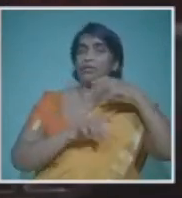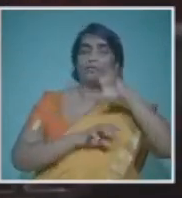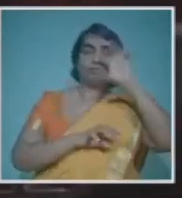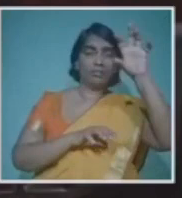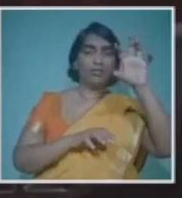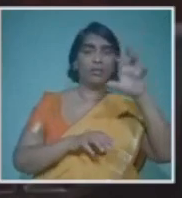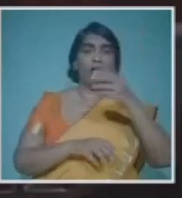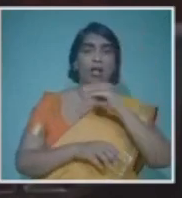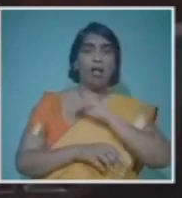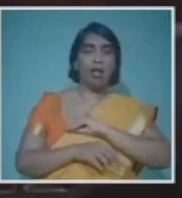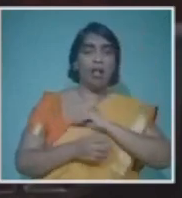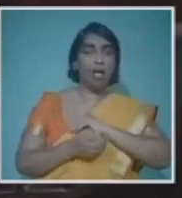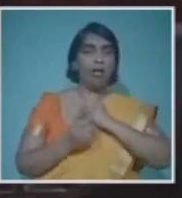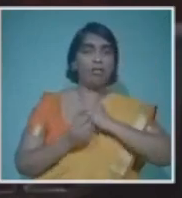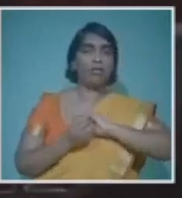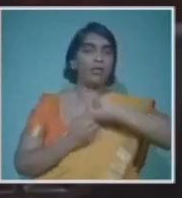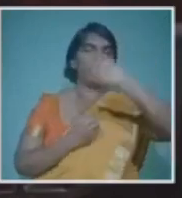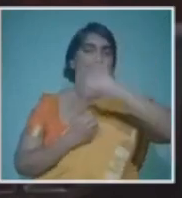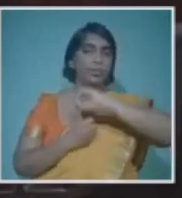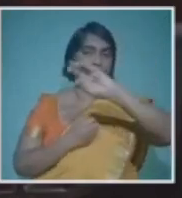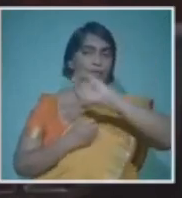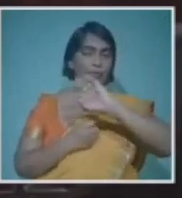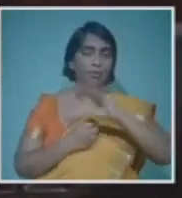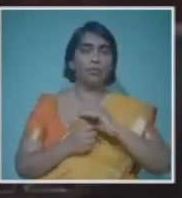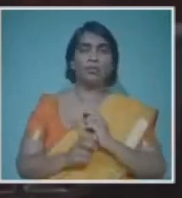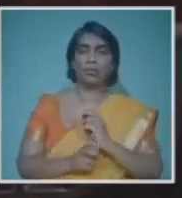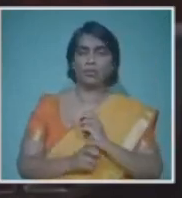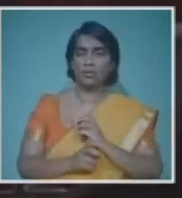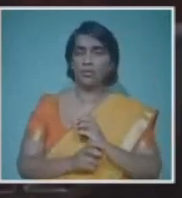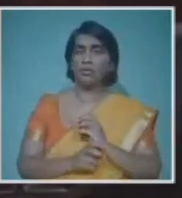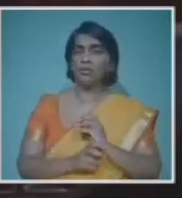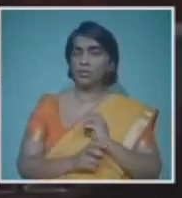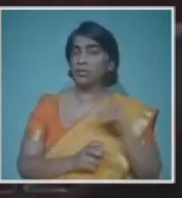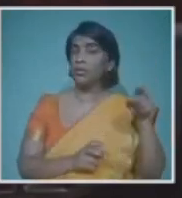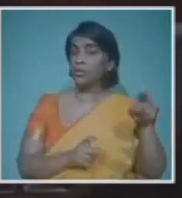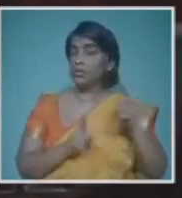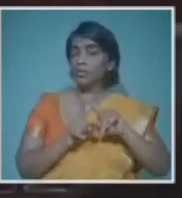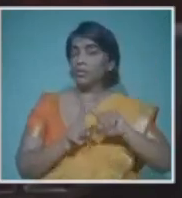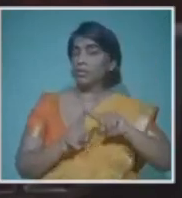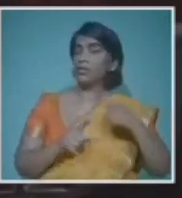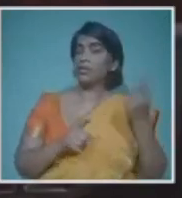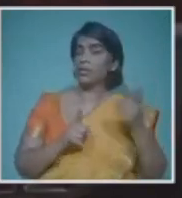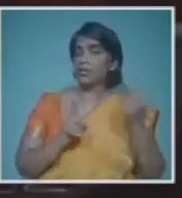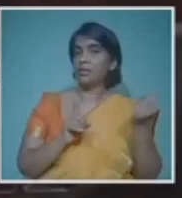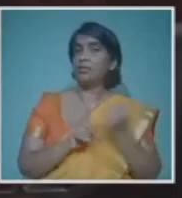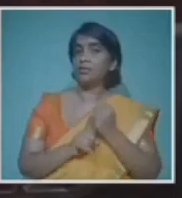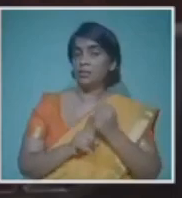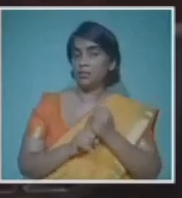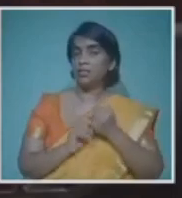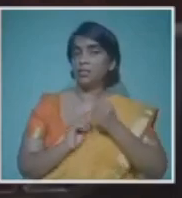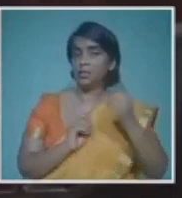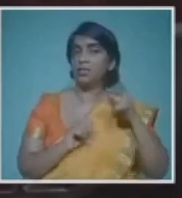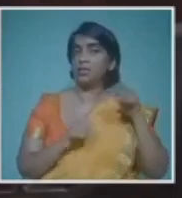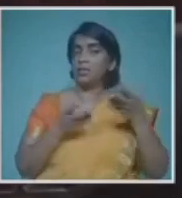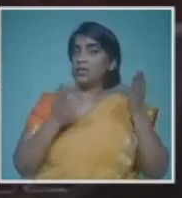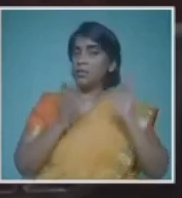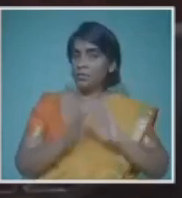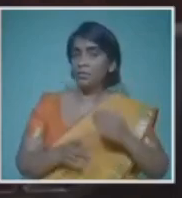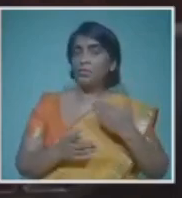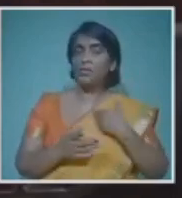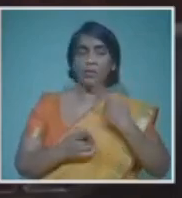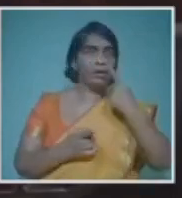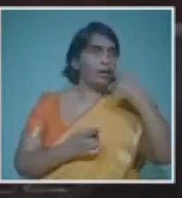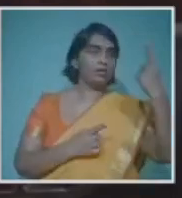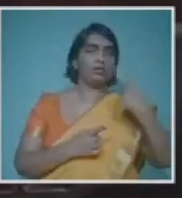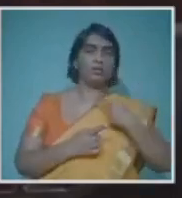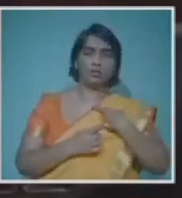එක එහෙ පාක් කරන ස්වභාවයක් තියෙනවා. ප්‍රොෆිට් පාකින් කියන එක මම හිතන්නේ අරටත් වඩා වැඩි බලපෑමක් මේකෙයි. ඒතර අන්තිමේ අපට ඇනවුම